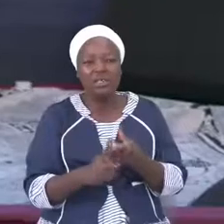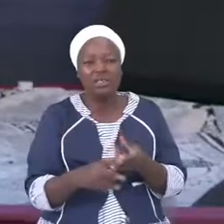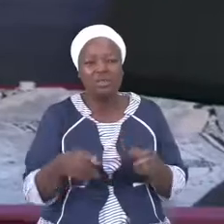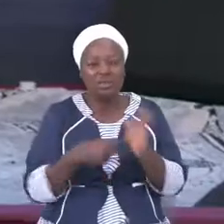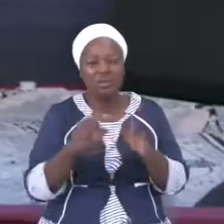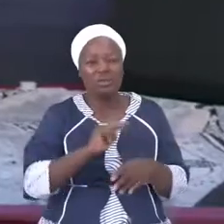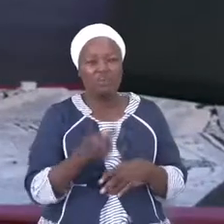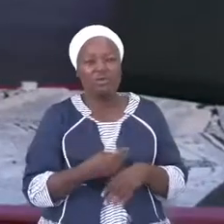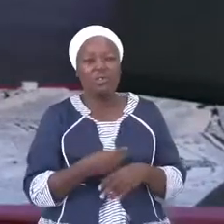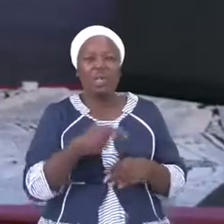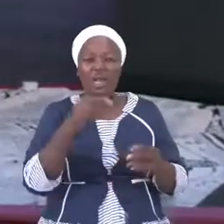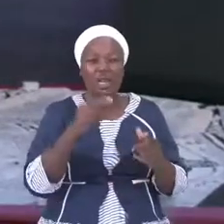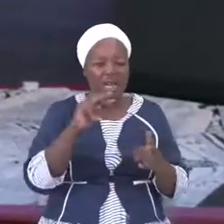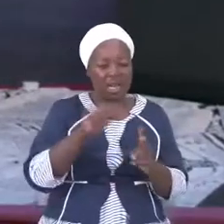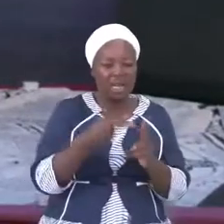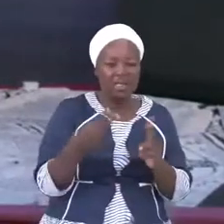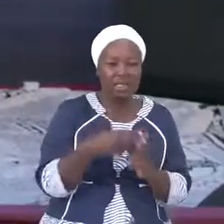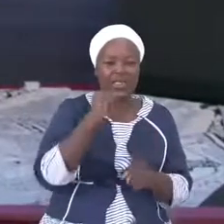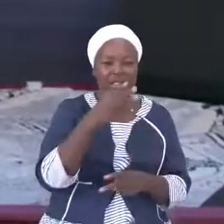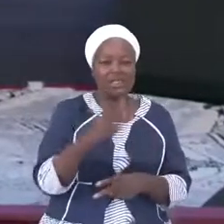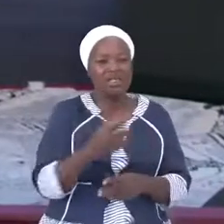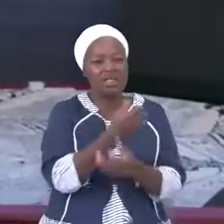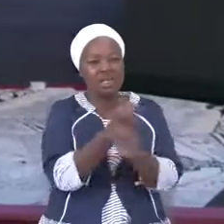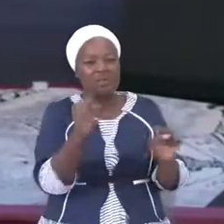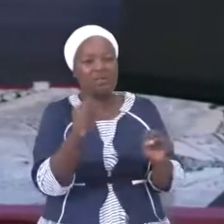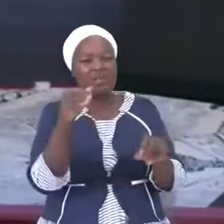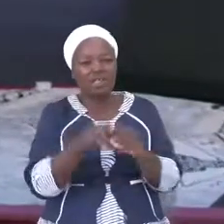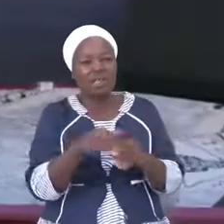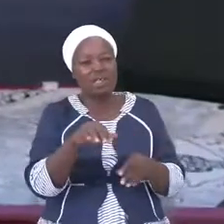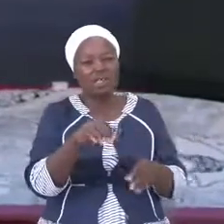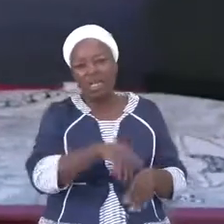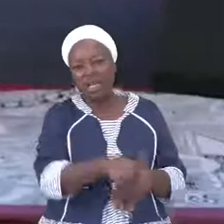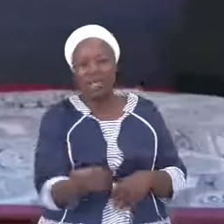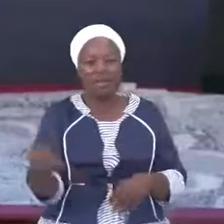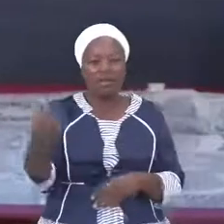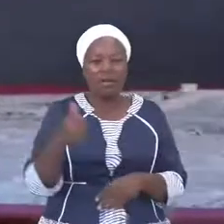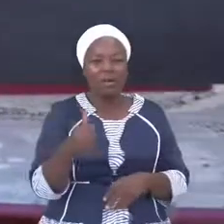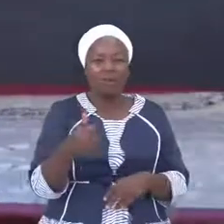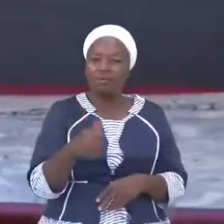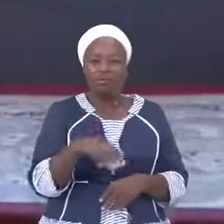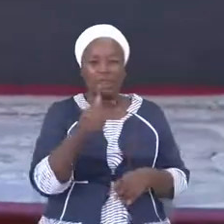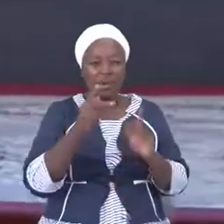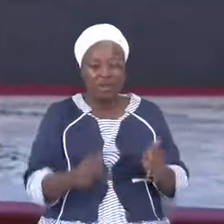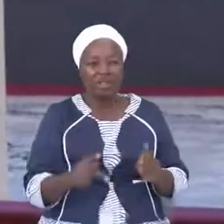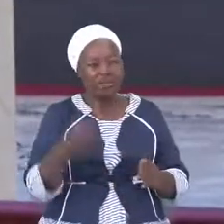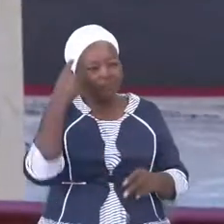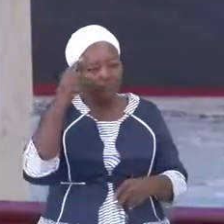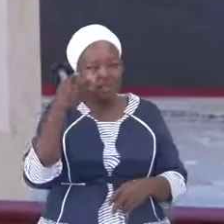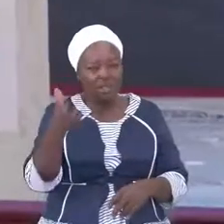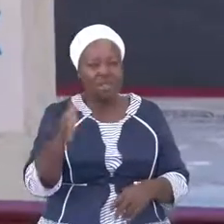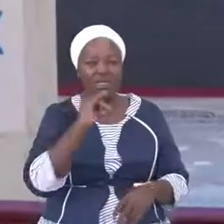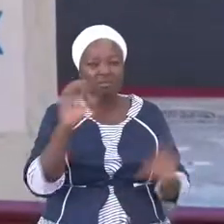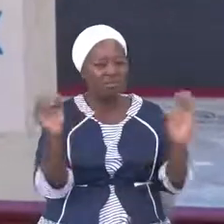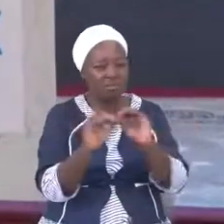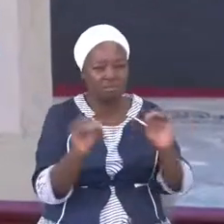dit, il n'y a de salut en aucun autre. Il n'y a de salut en aucun autre. Car il n'y a sous